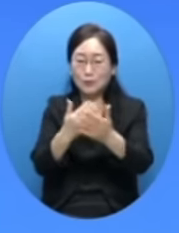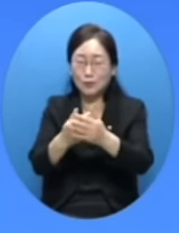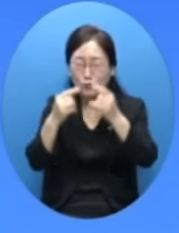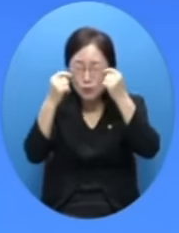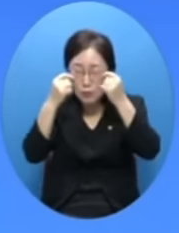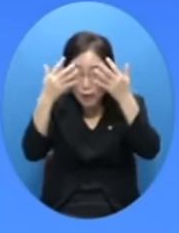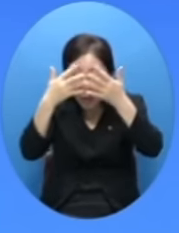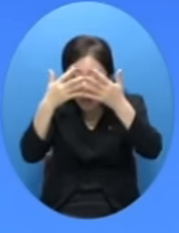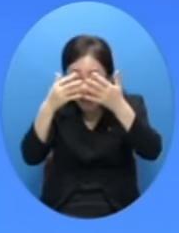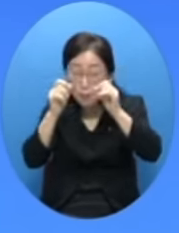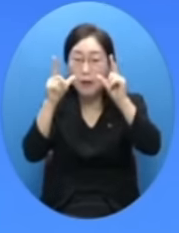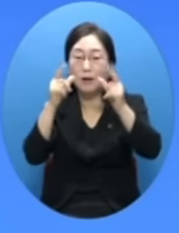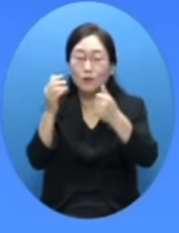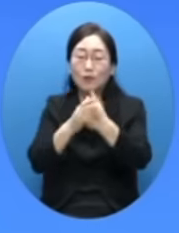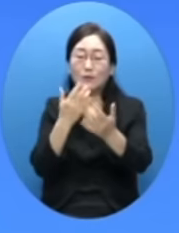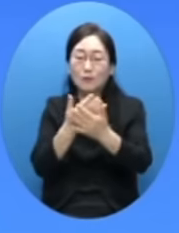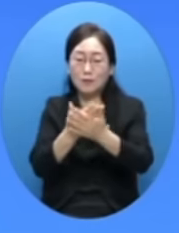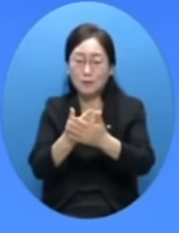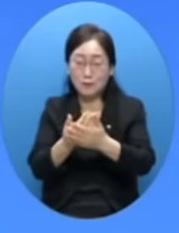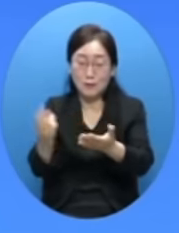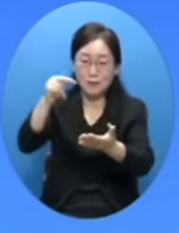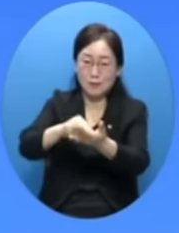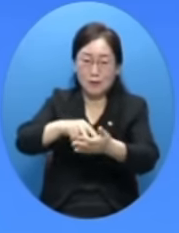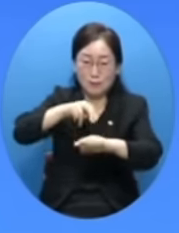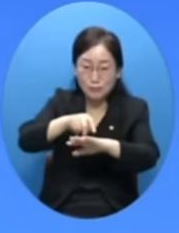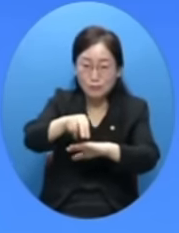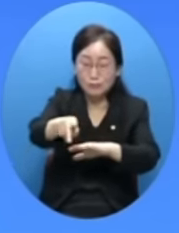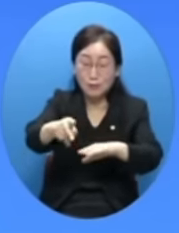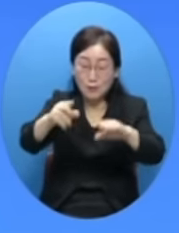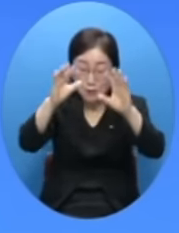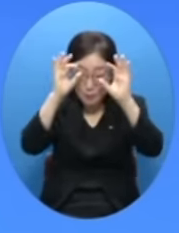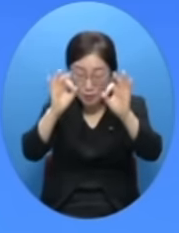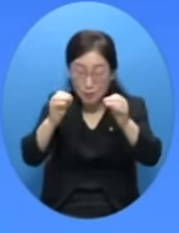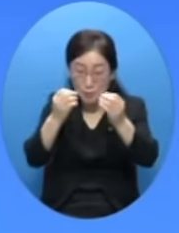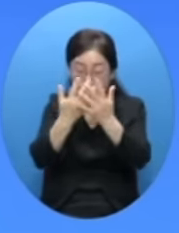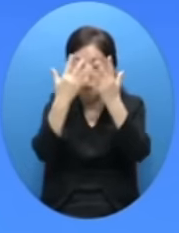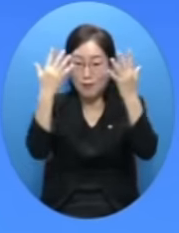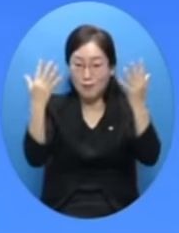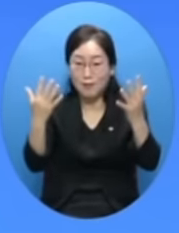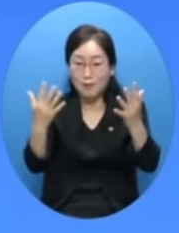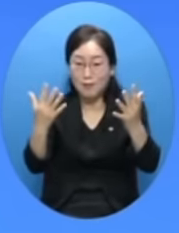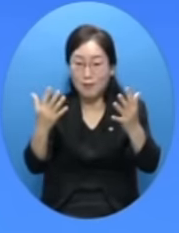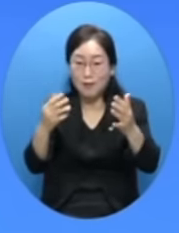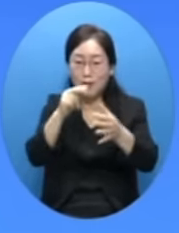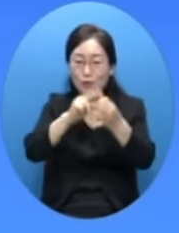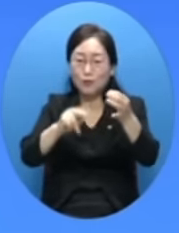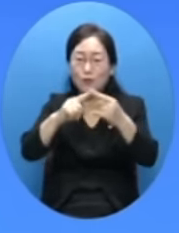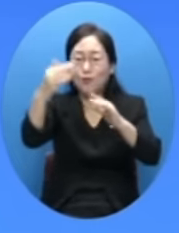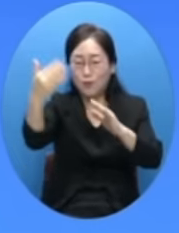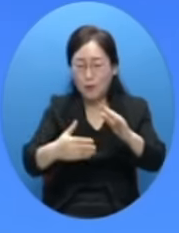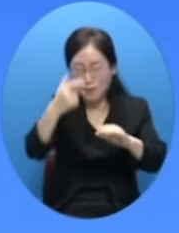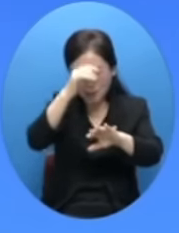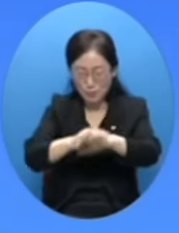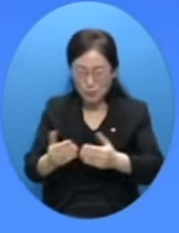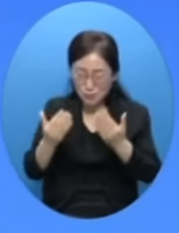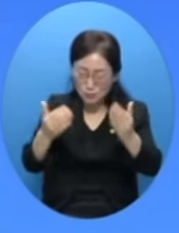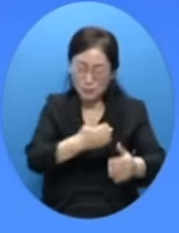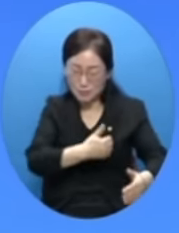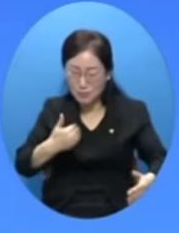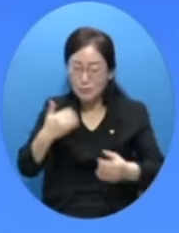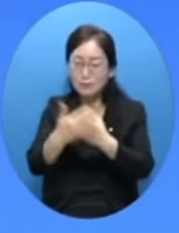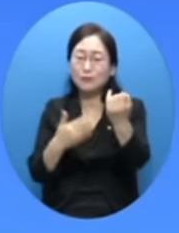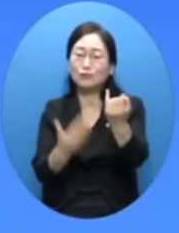해주셔서 일어나 걷고 보고 와서 마음껏 예배드릴 수 있도록 주님 은혜를